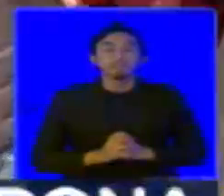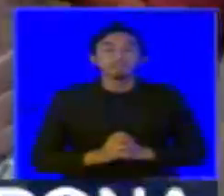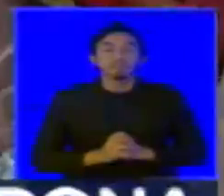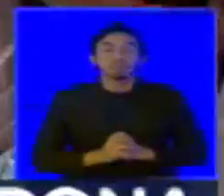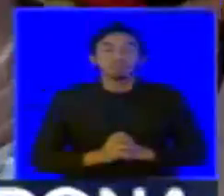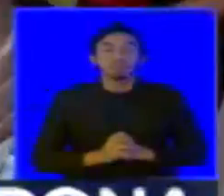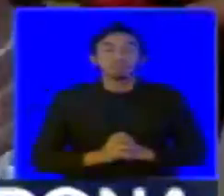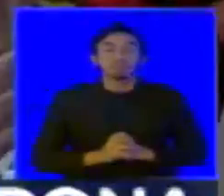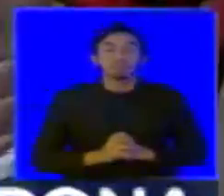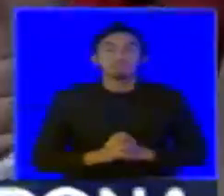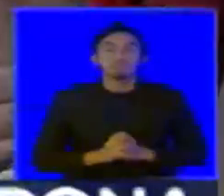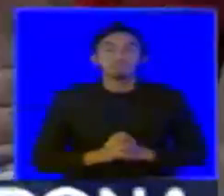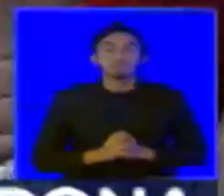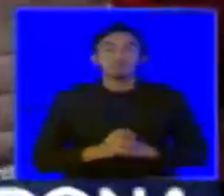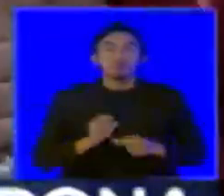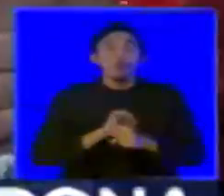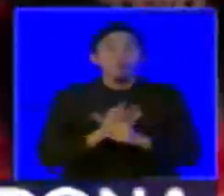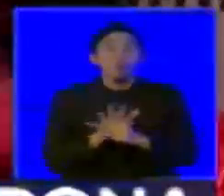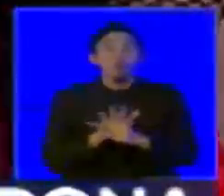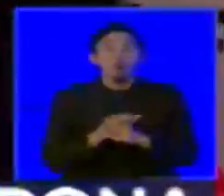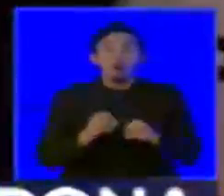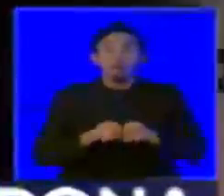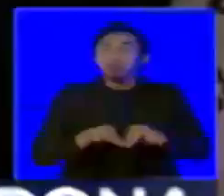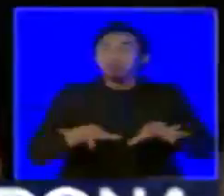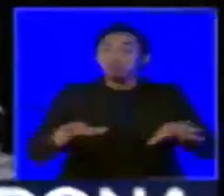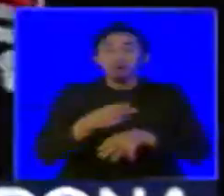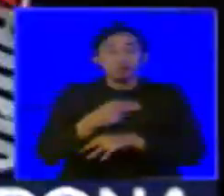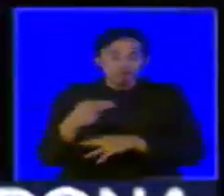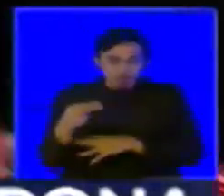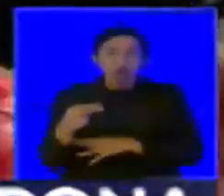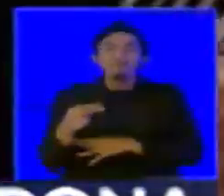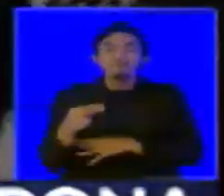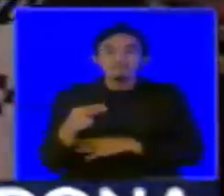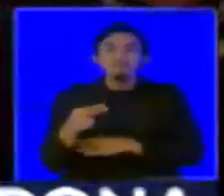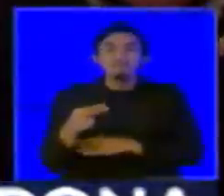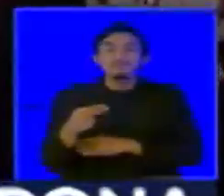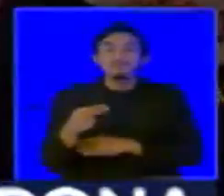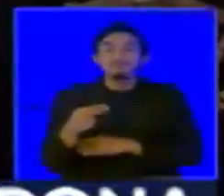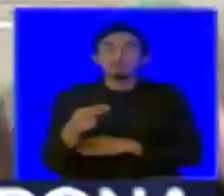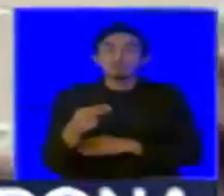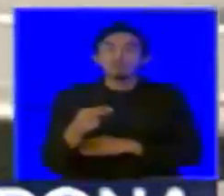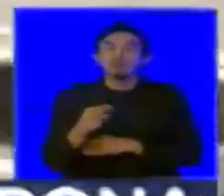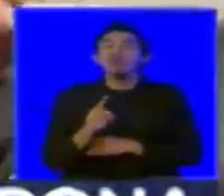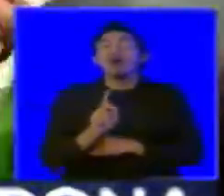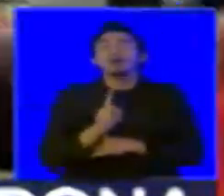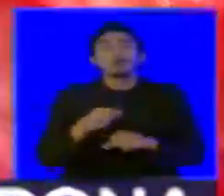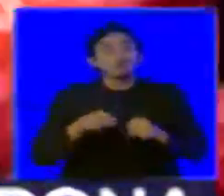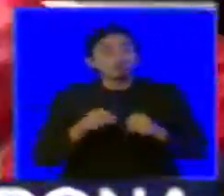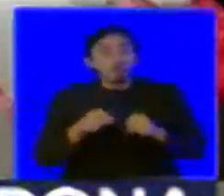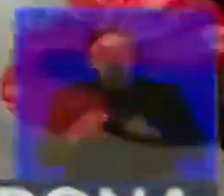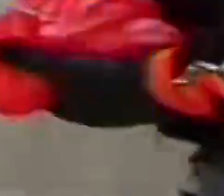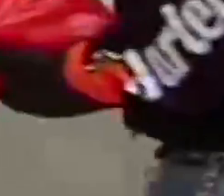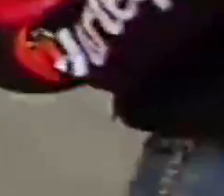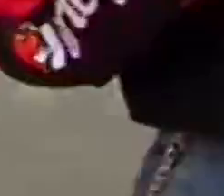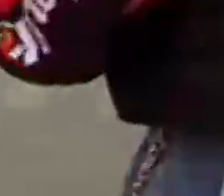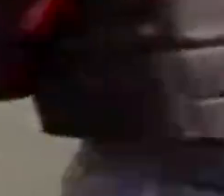Pasca virus corona mewabah di Indonesia, anggota HDCI Jakarta Barat tidak bisa lagi touring bersama. Namun rasa kebersamaan tak pernah